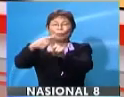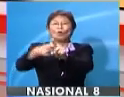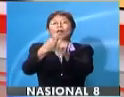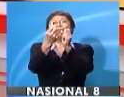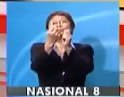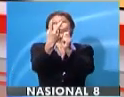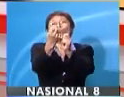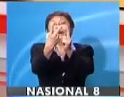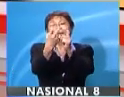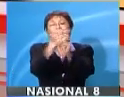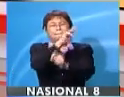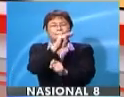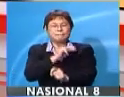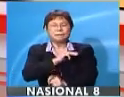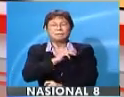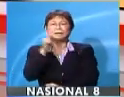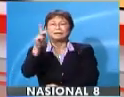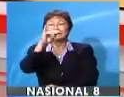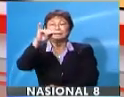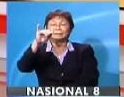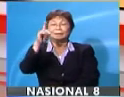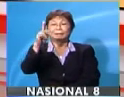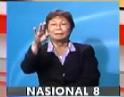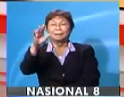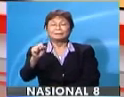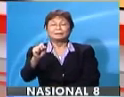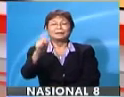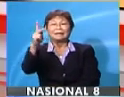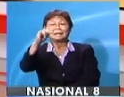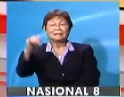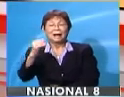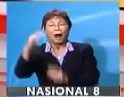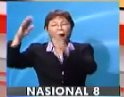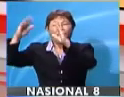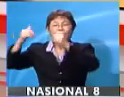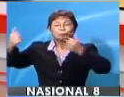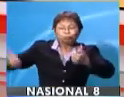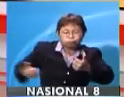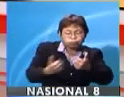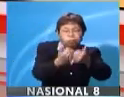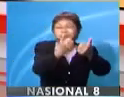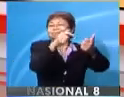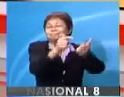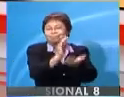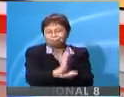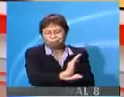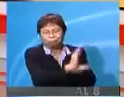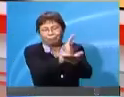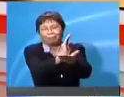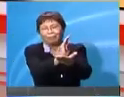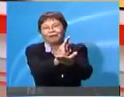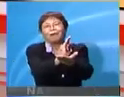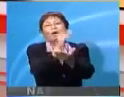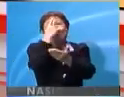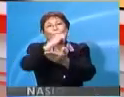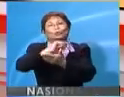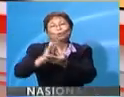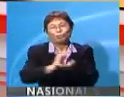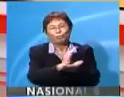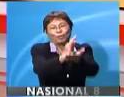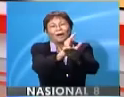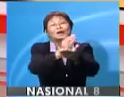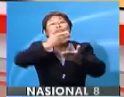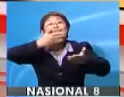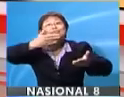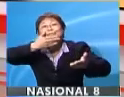Disember depan. Menterinya Khairi Jamaluddin Abu Bakar turut mengharapkan kejohanan ini sebagai batu loncatan kepada pelayar